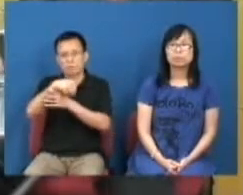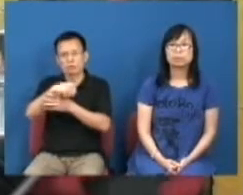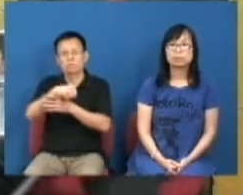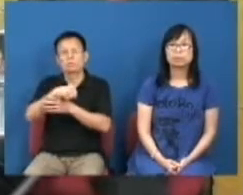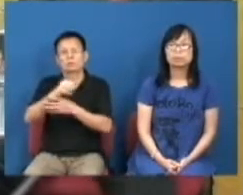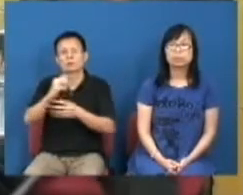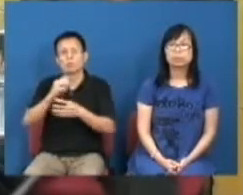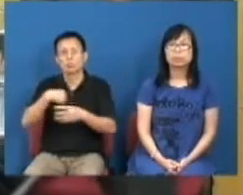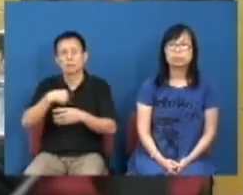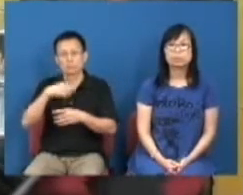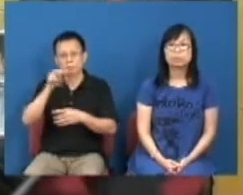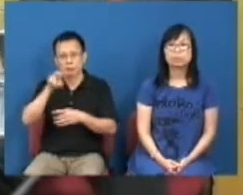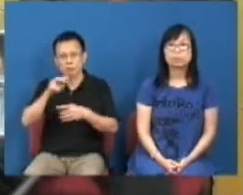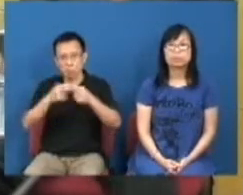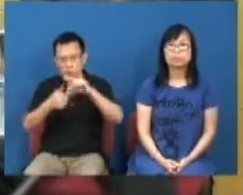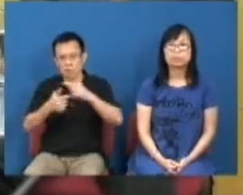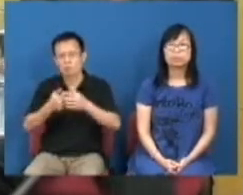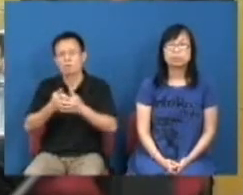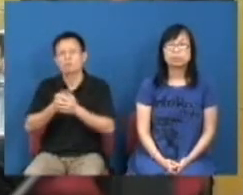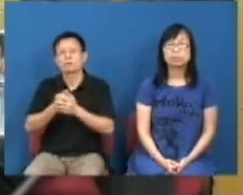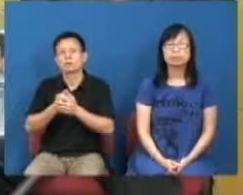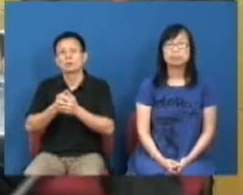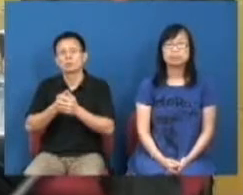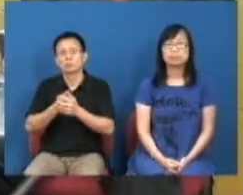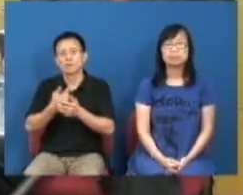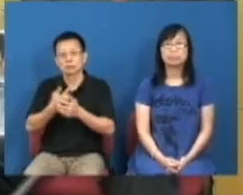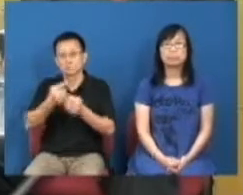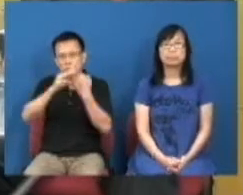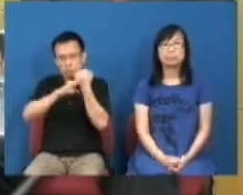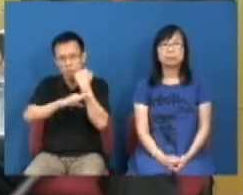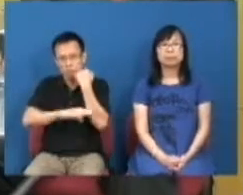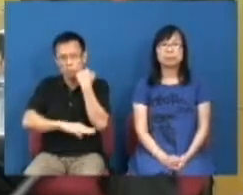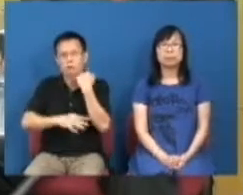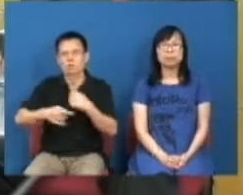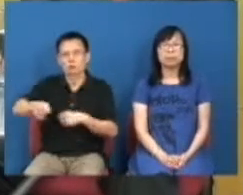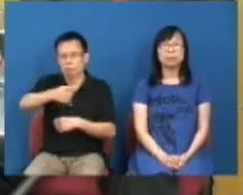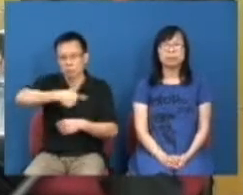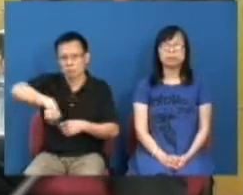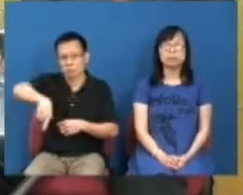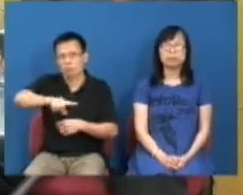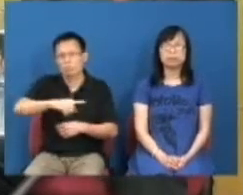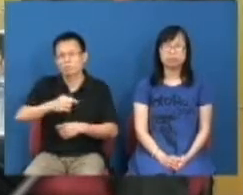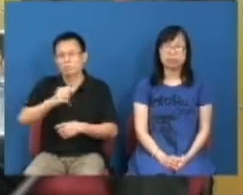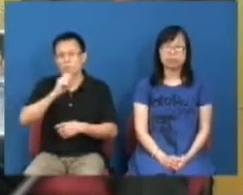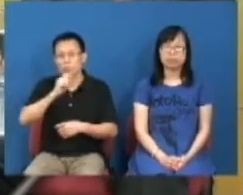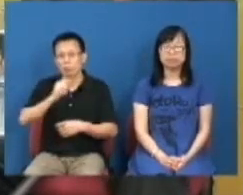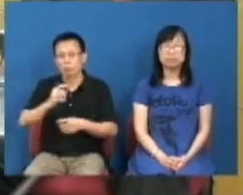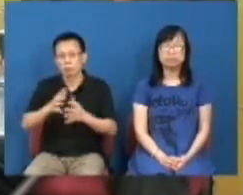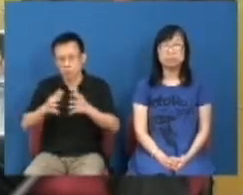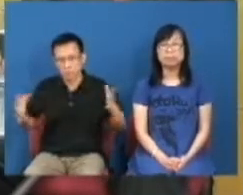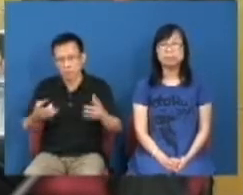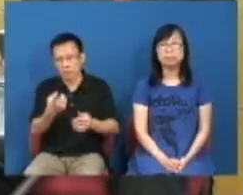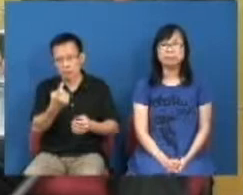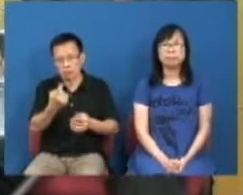我都有睇法，就係話既然司法界已經有一個好重大嘅誘因，係推動